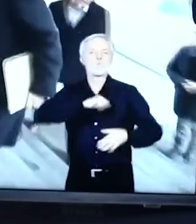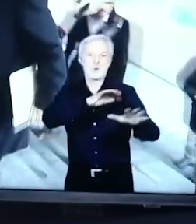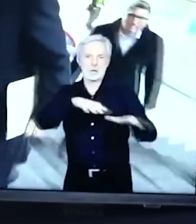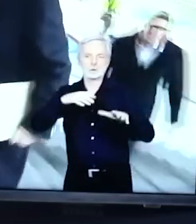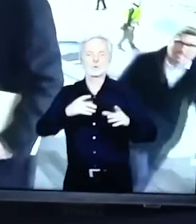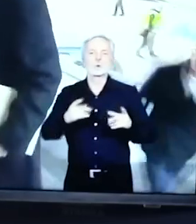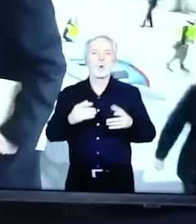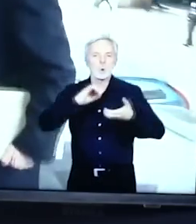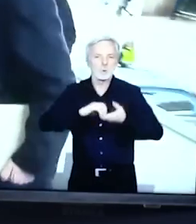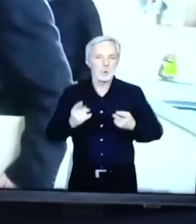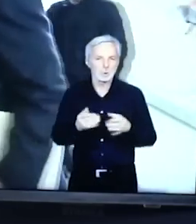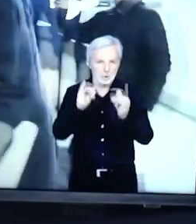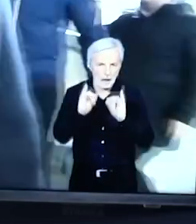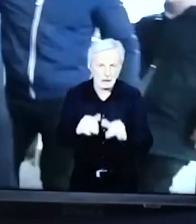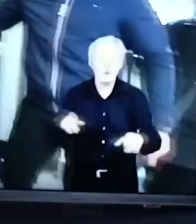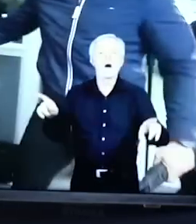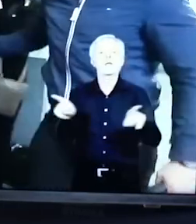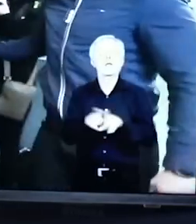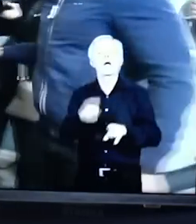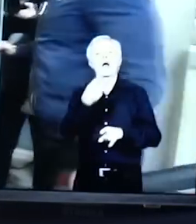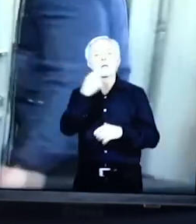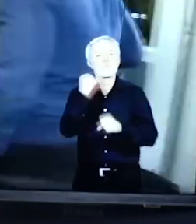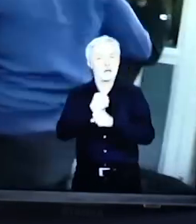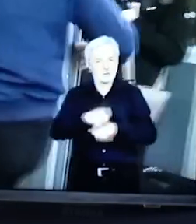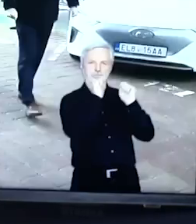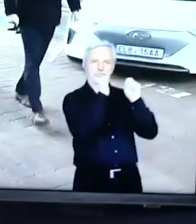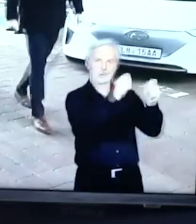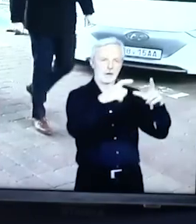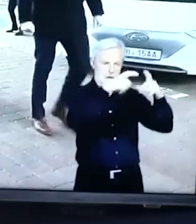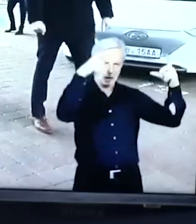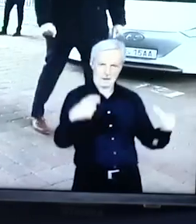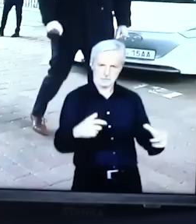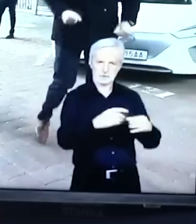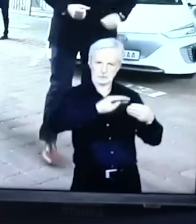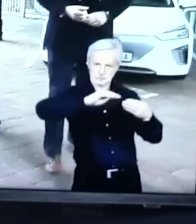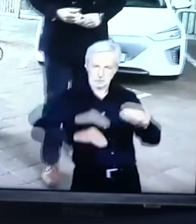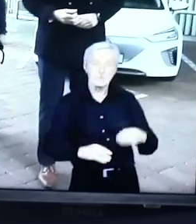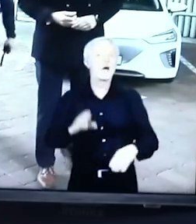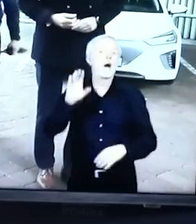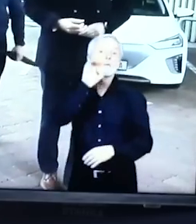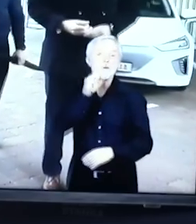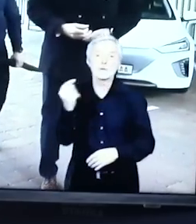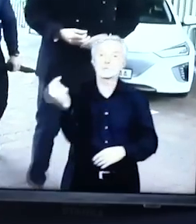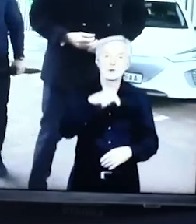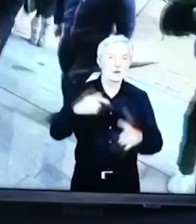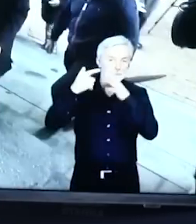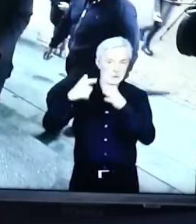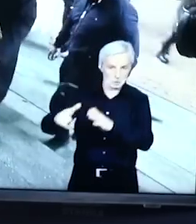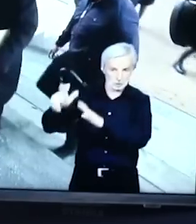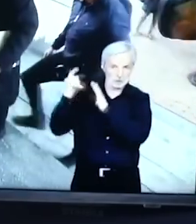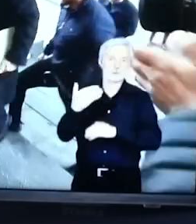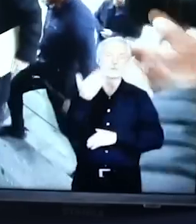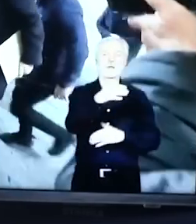čekat že bš nasbírá dost podpisů v poslaneckém klubu vlastního hnutí Ono totiž nepodpořit Babiše při kandidatuře